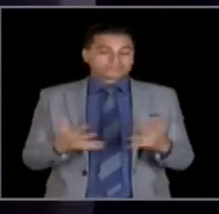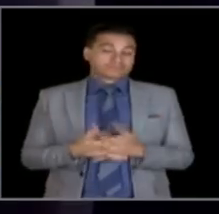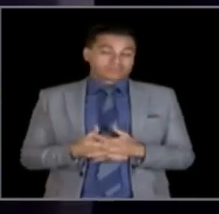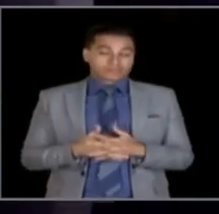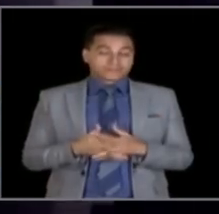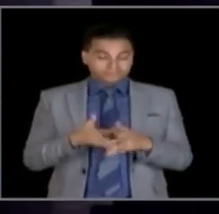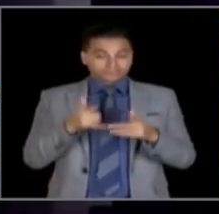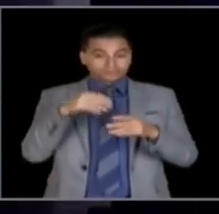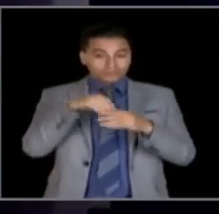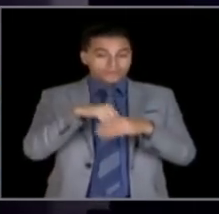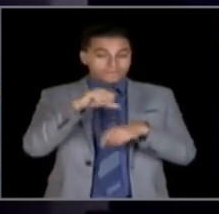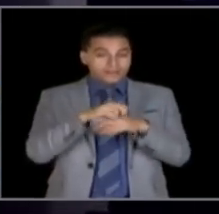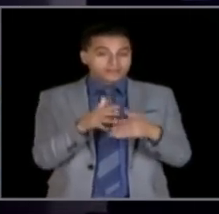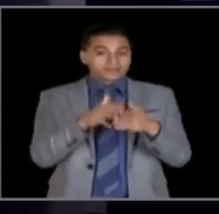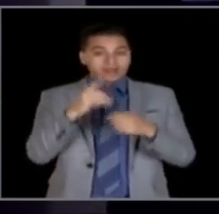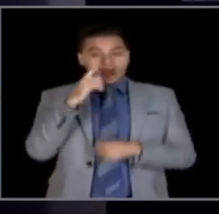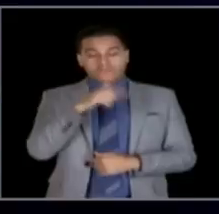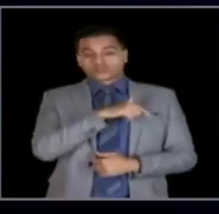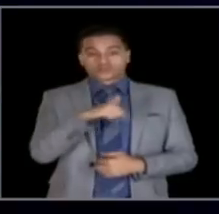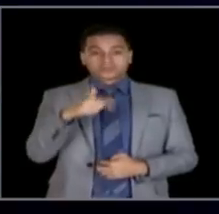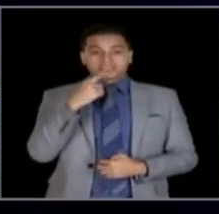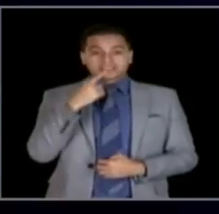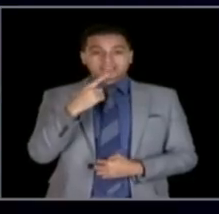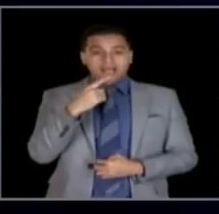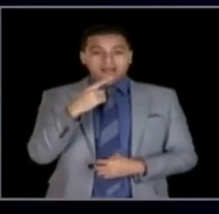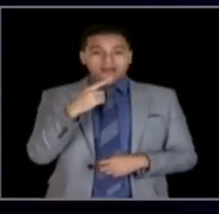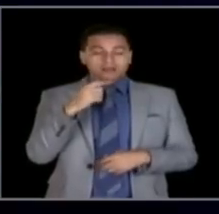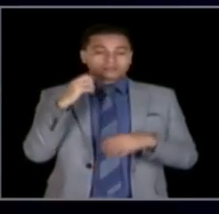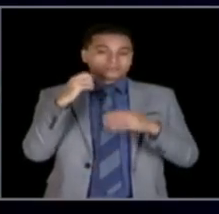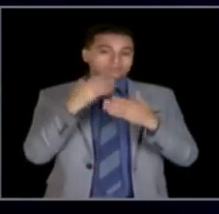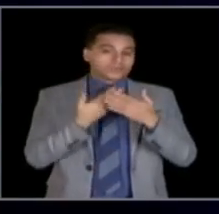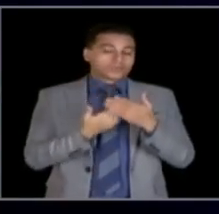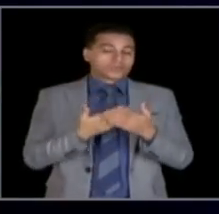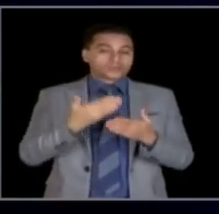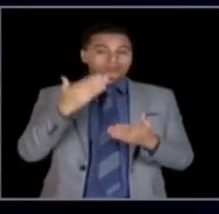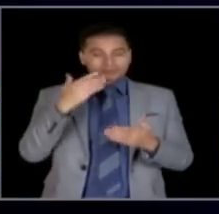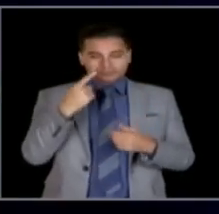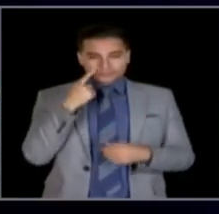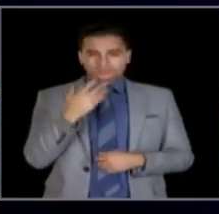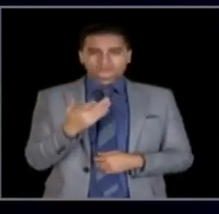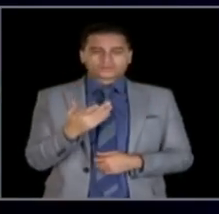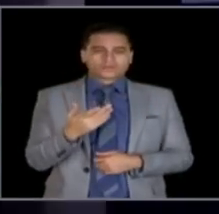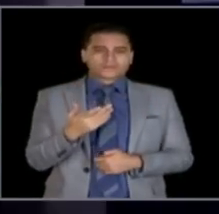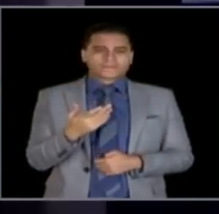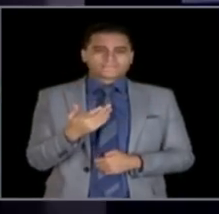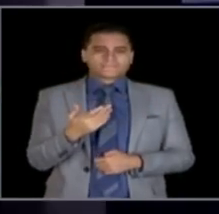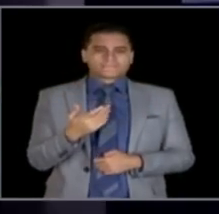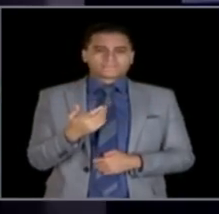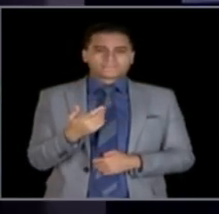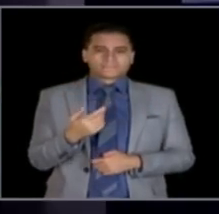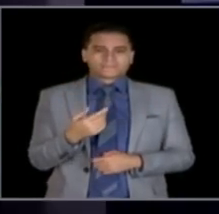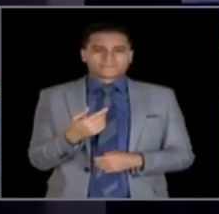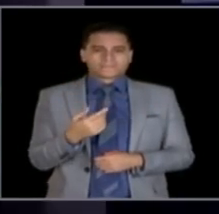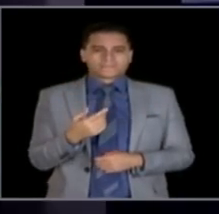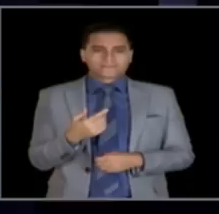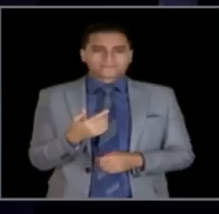قطرها حوالي 1600 سنة ضوئية. خلاص مش هينفع يا شيماء تبصي في